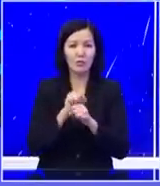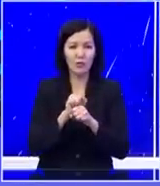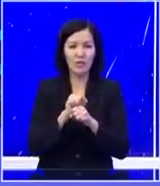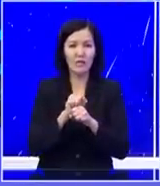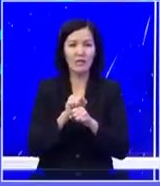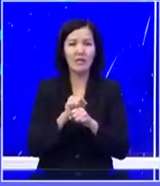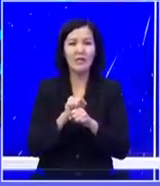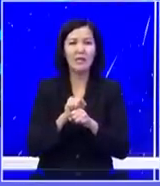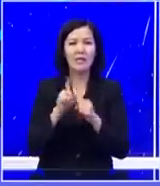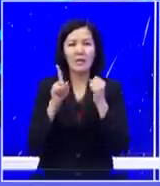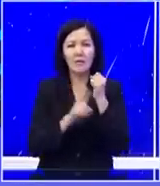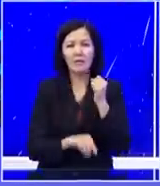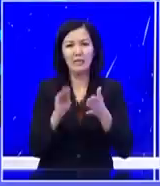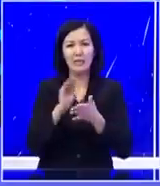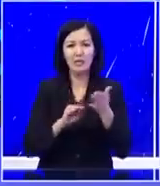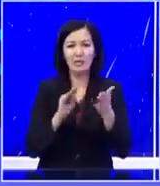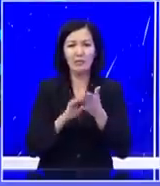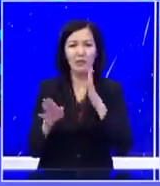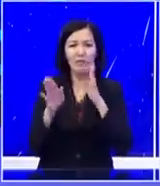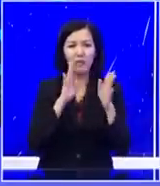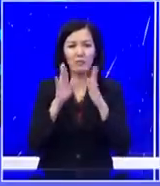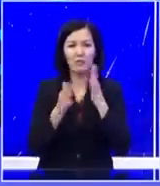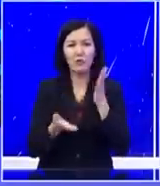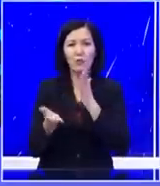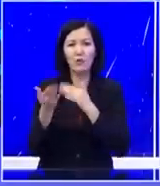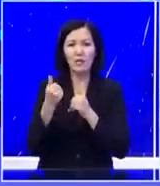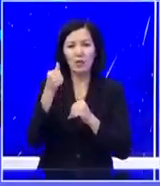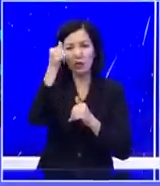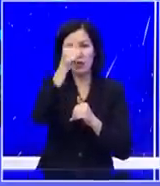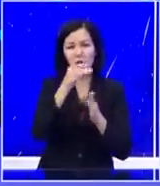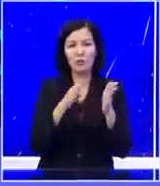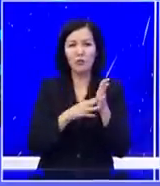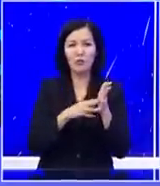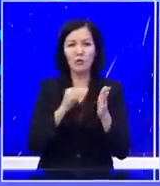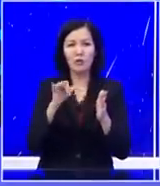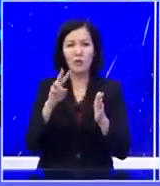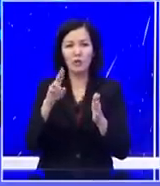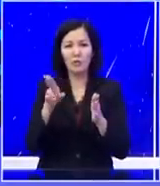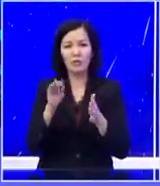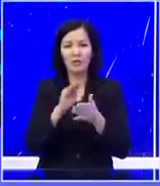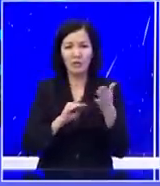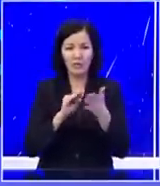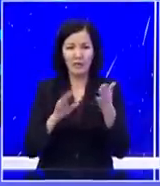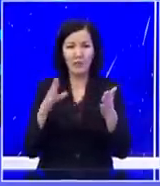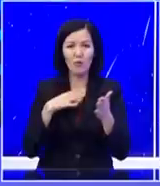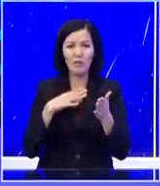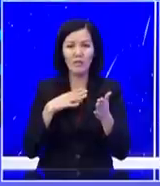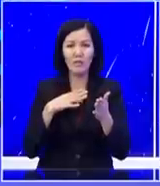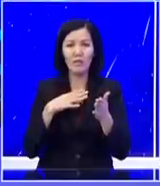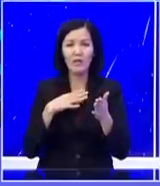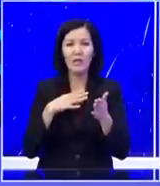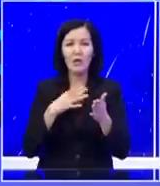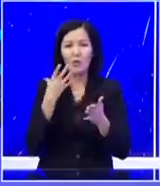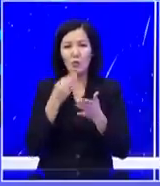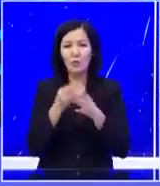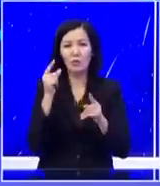сиреткені мәлім. Ең соңғы жазбасын Фейсбукте өткен жылдың 9-шы желтоқсанында салған еді. Дәл осы жүрек